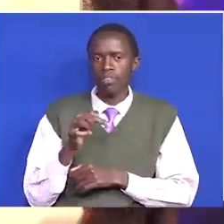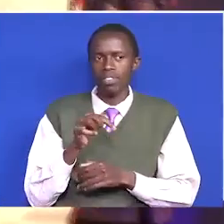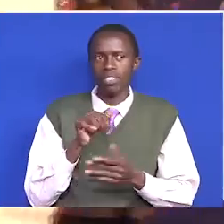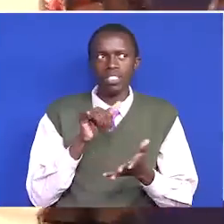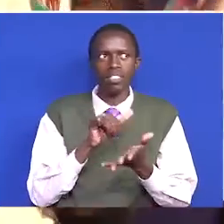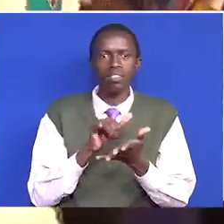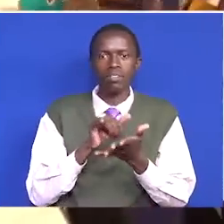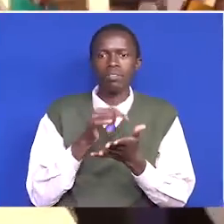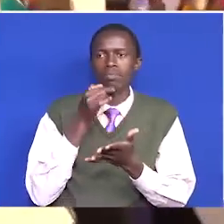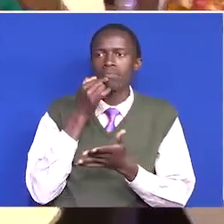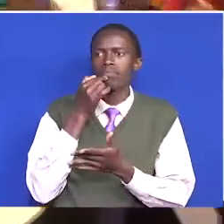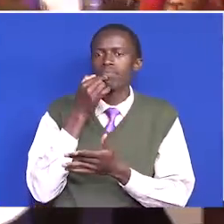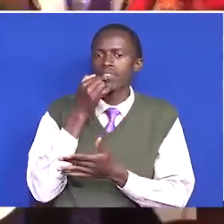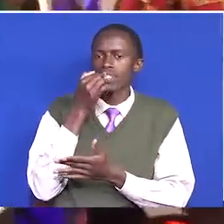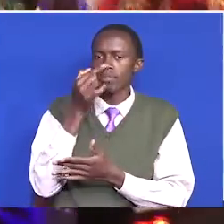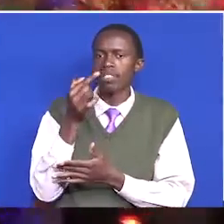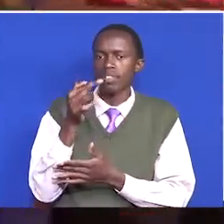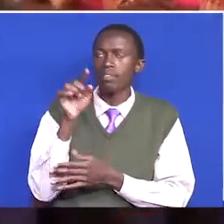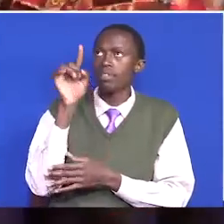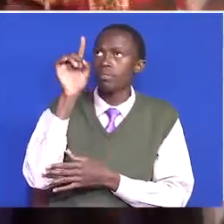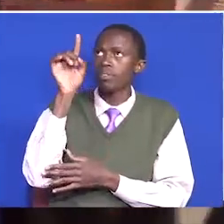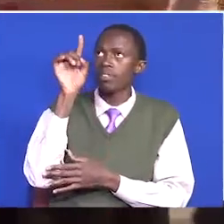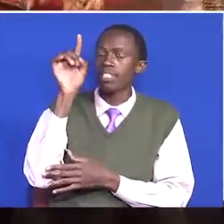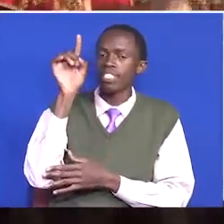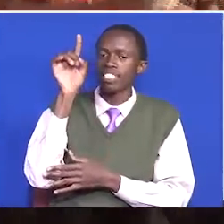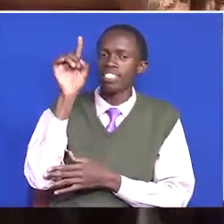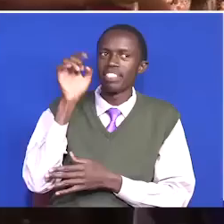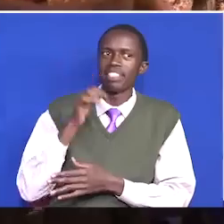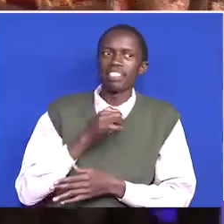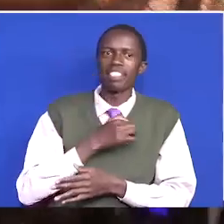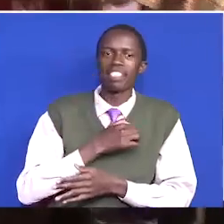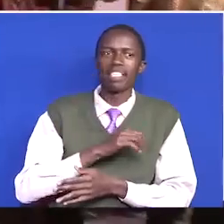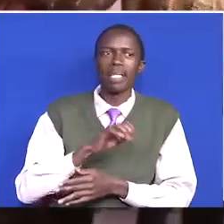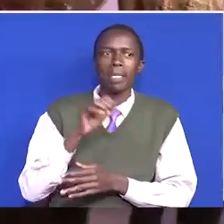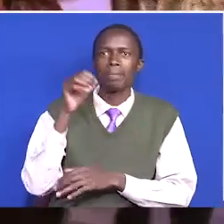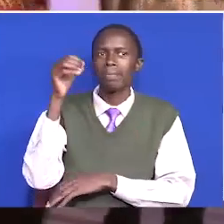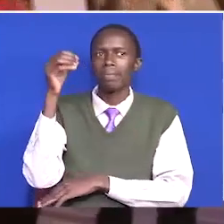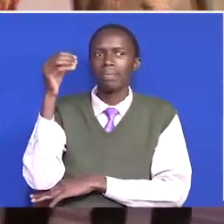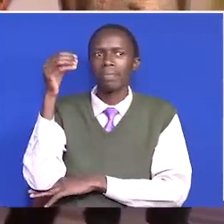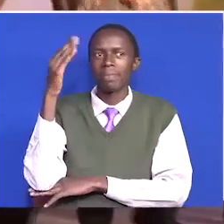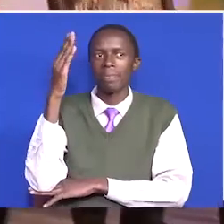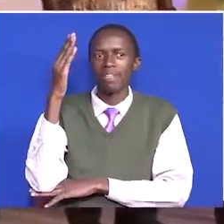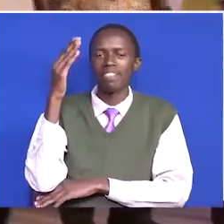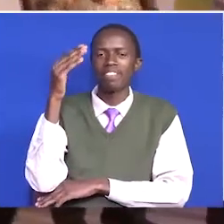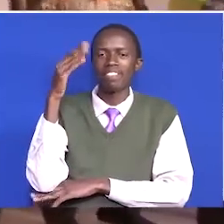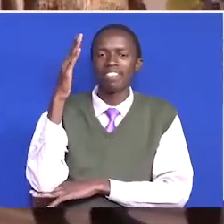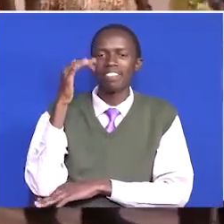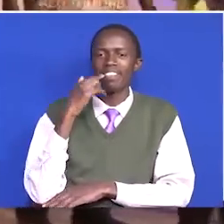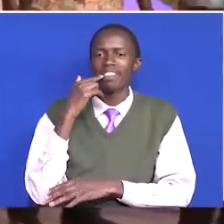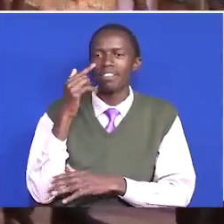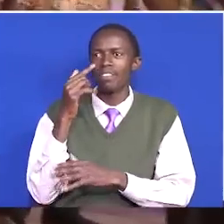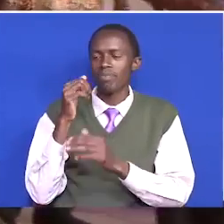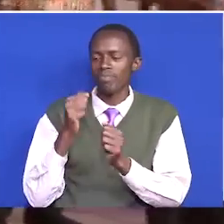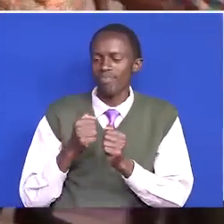ndio maana ninatambua kwamba wewe ni Ebeneza, sio kwa